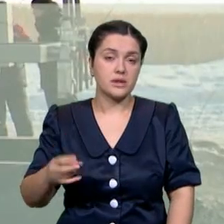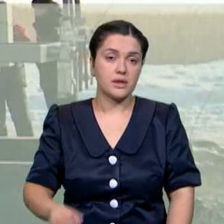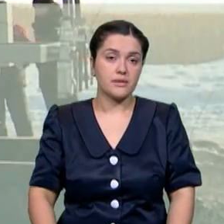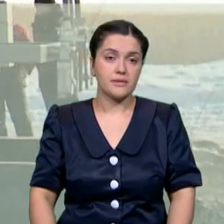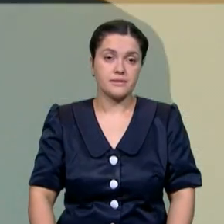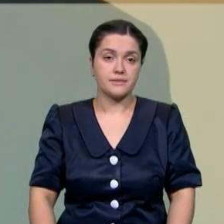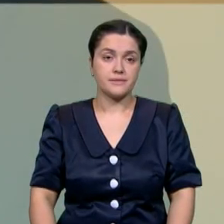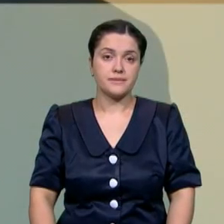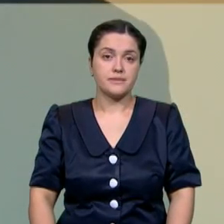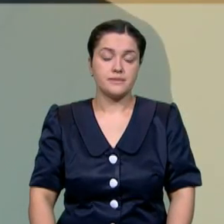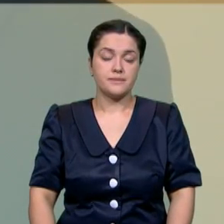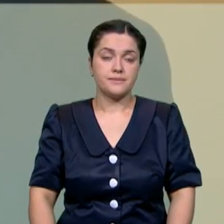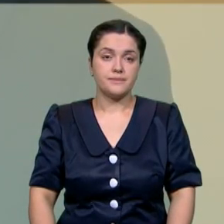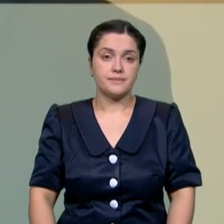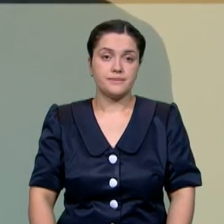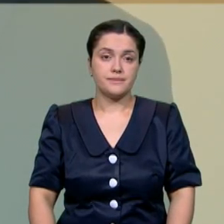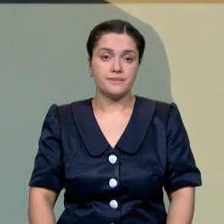1 292 000 000 тенге.